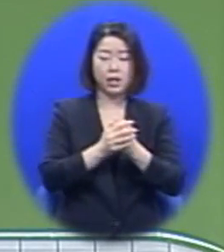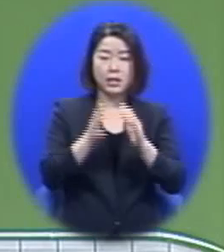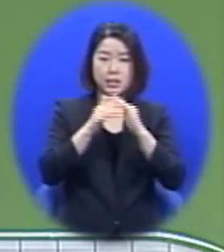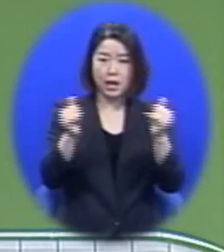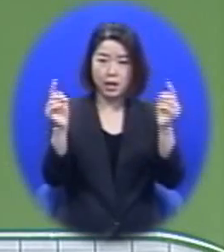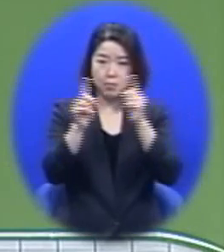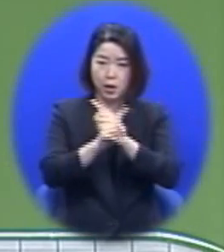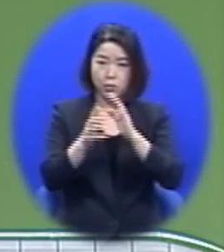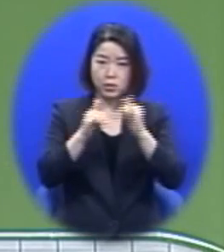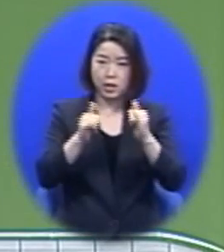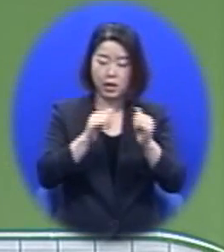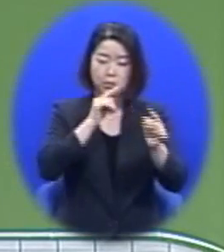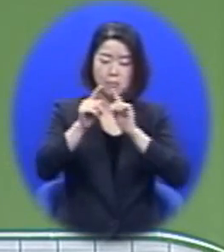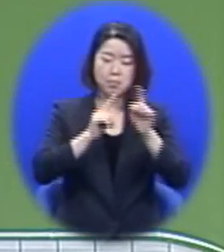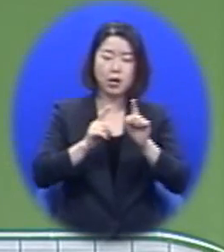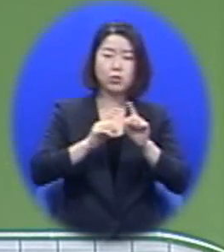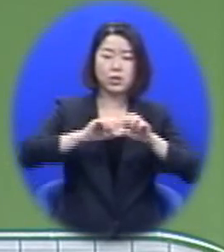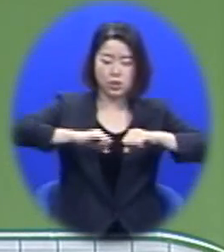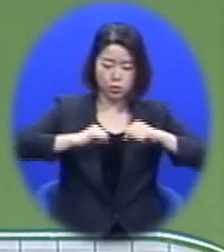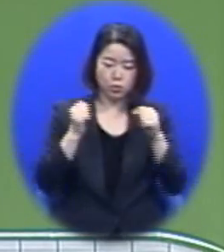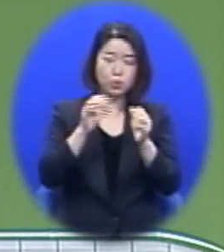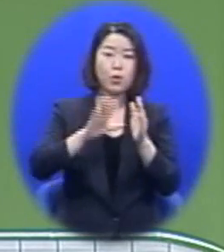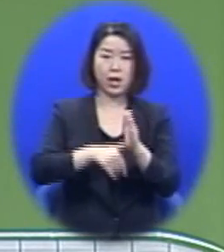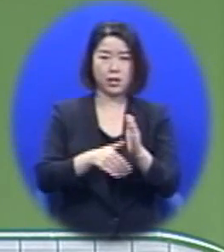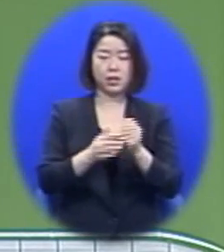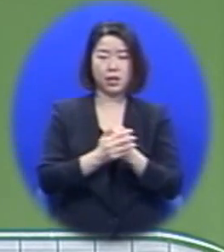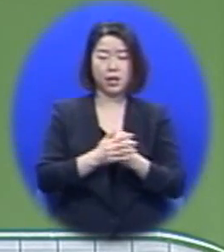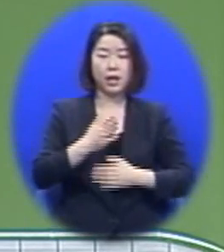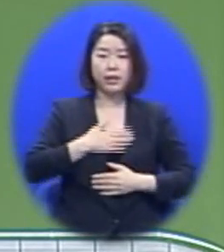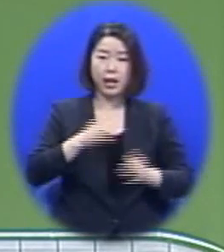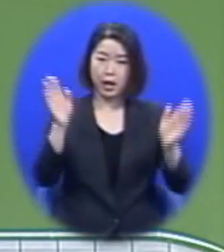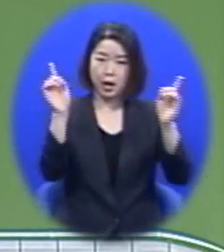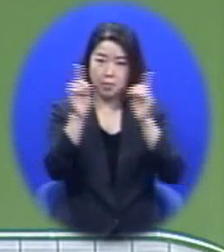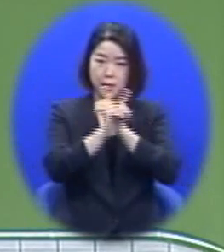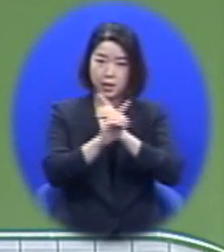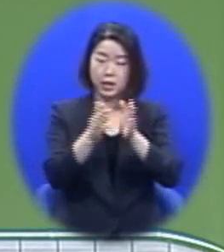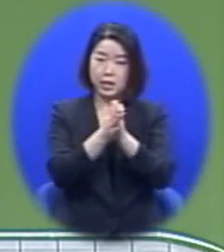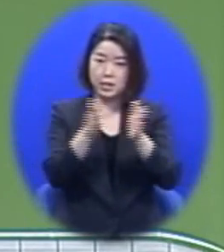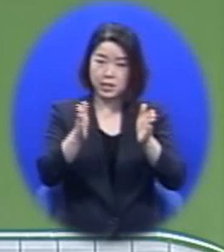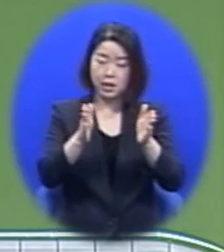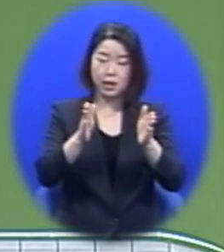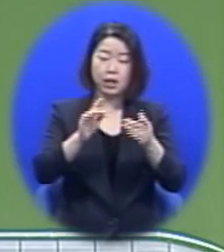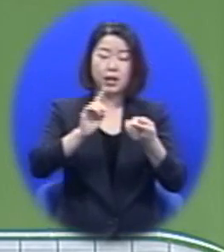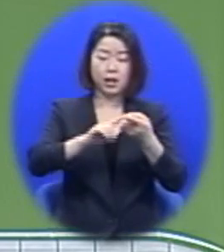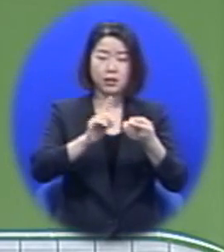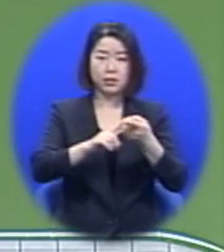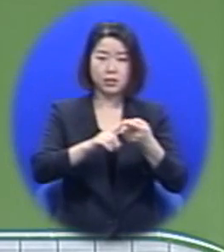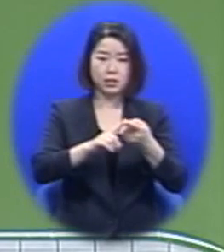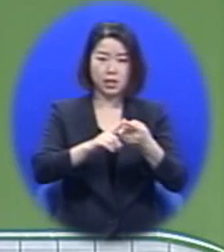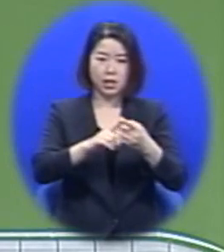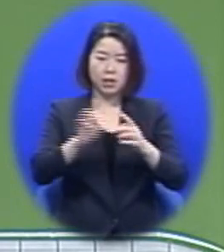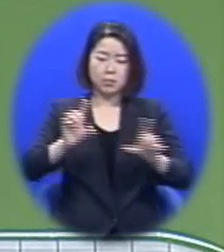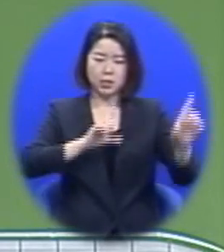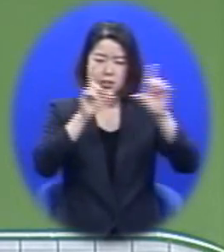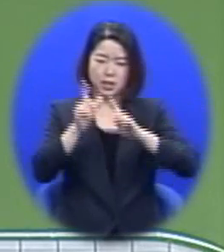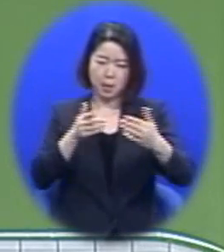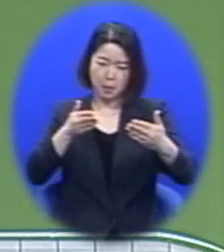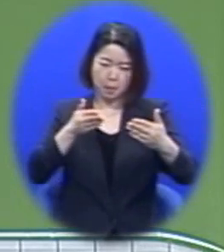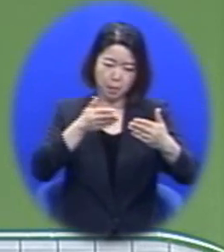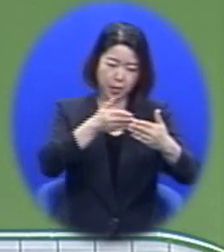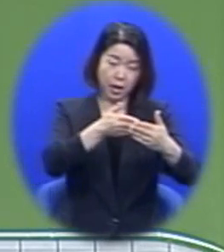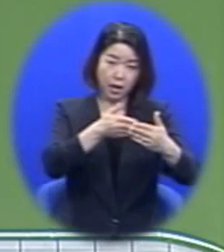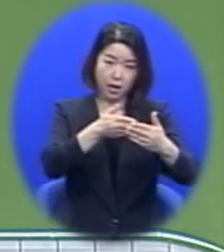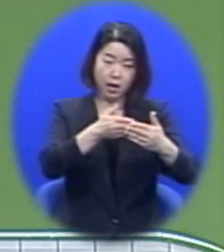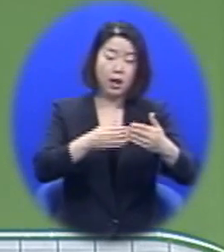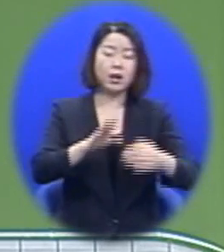때이다. 정작 내가 변하기 시작한 건 삶의 막다른 골목에서 하나님의 말씀대로 살